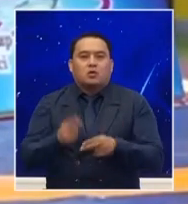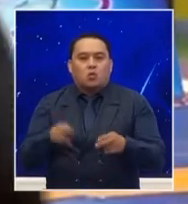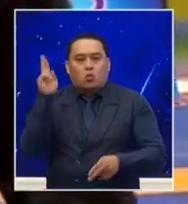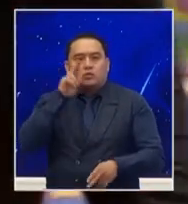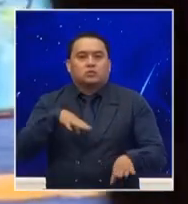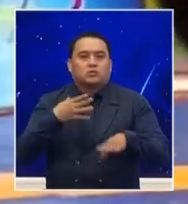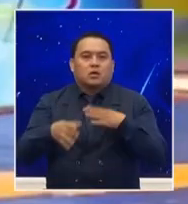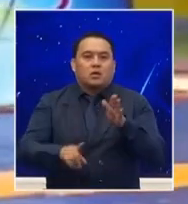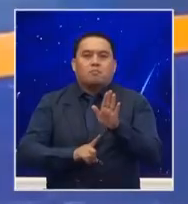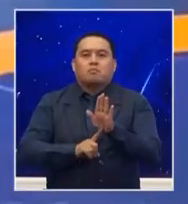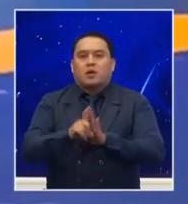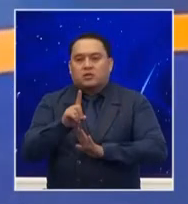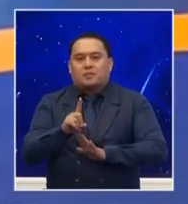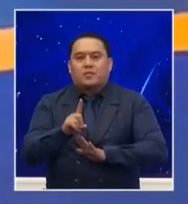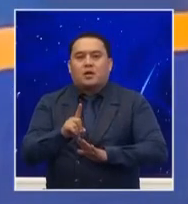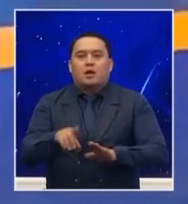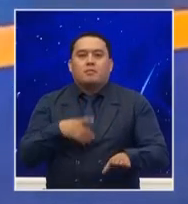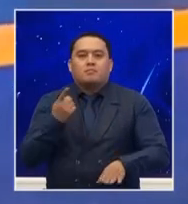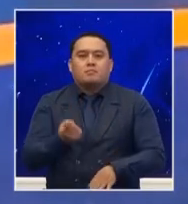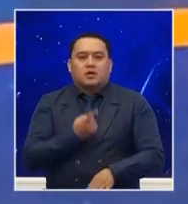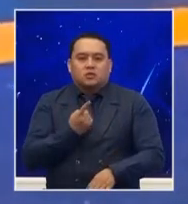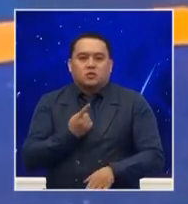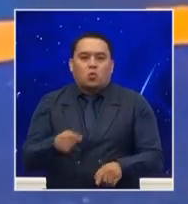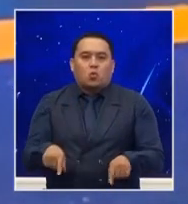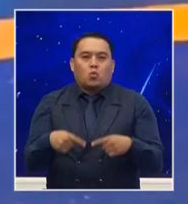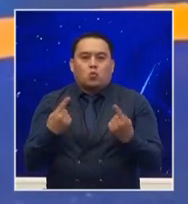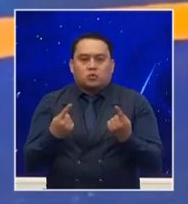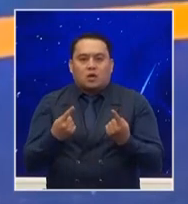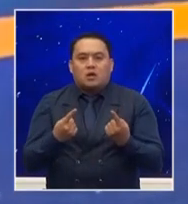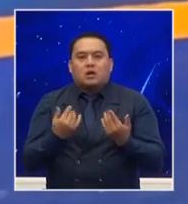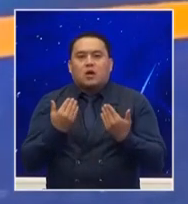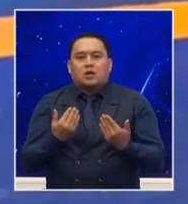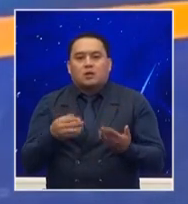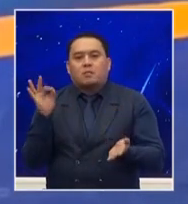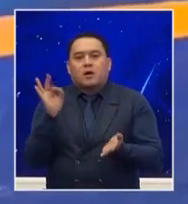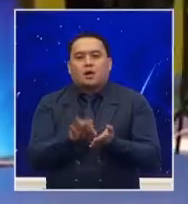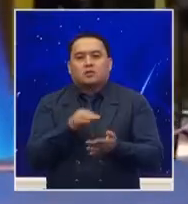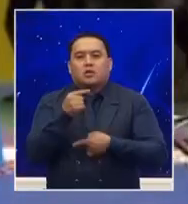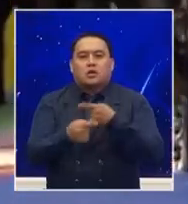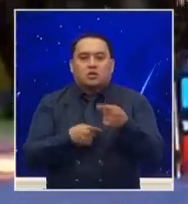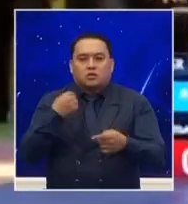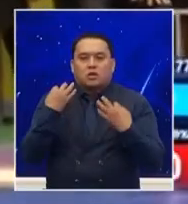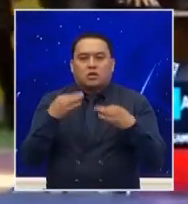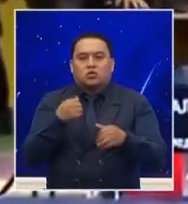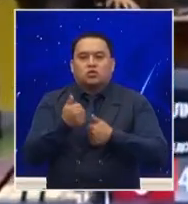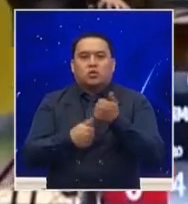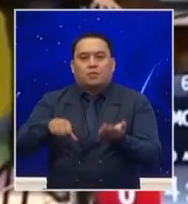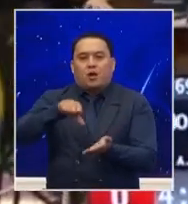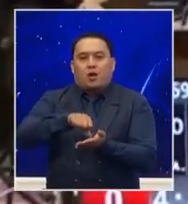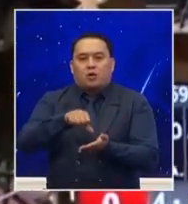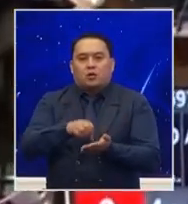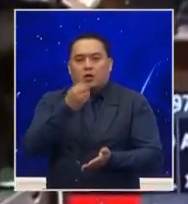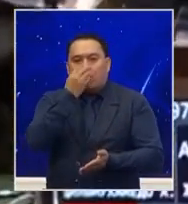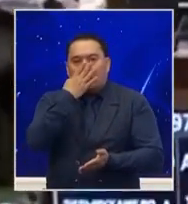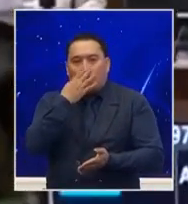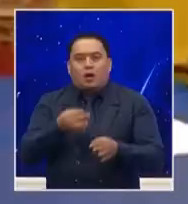оқу-жаттығу жиынын бастап кетті. Қазір шеберлігін шыңдап, тәжірибесін жетілдіріп жатыр. Басты мақсат келер жылы лицензиялық жарыстарға қатысып,